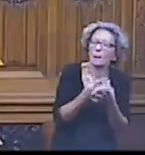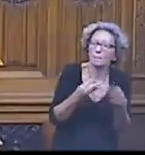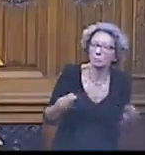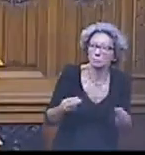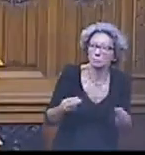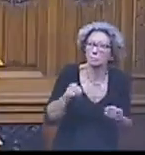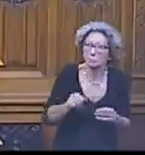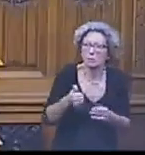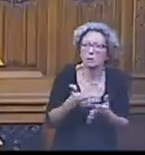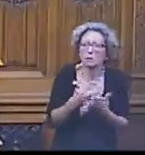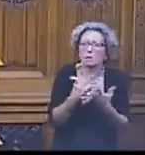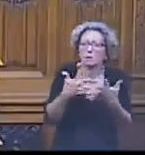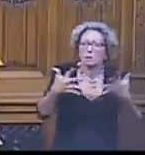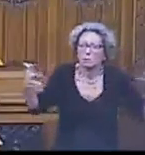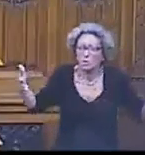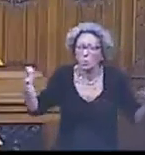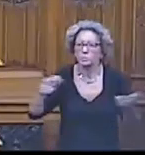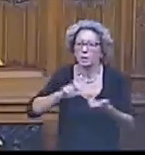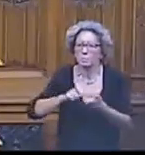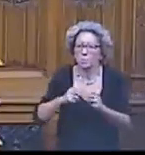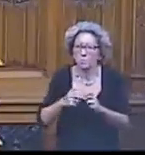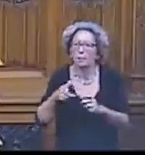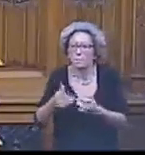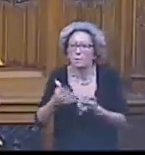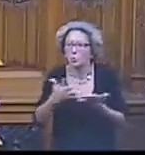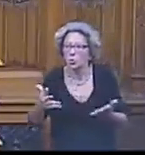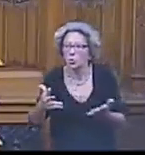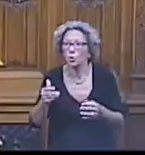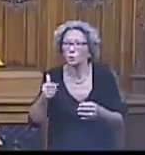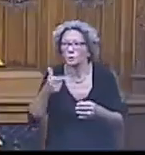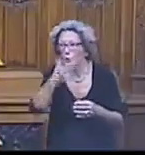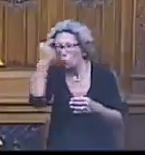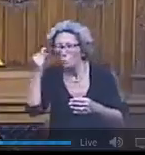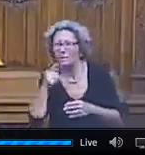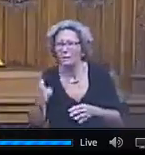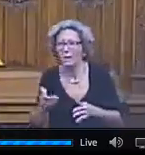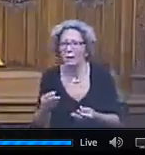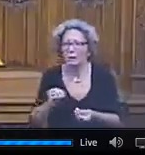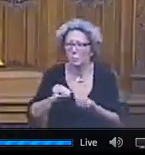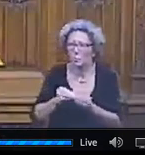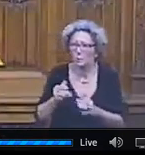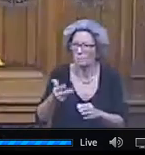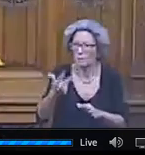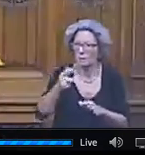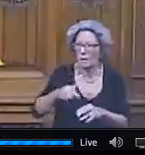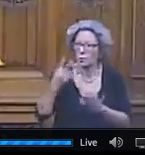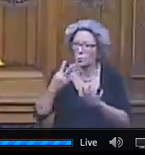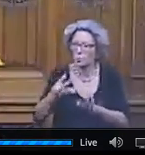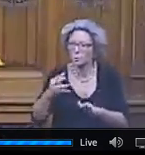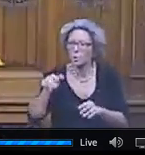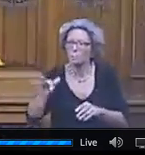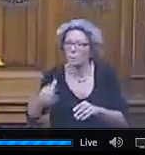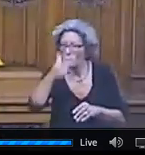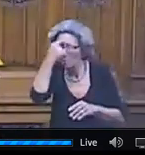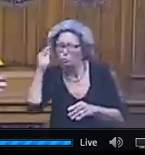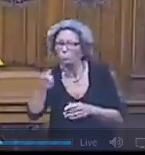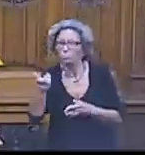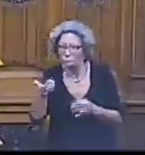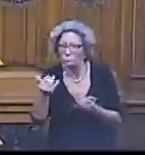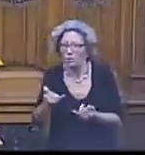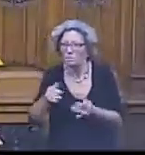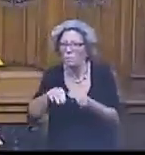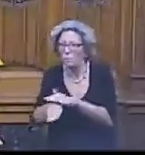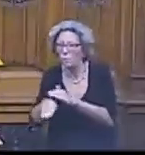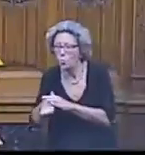großes Problem. Die größte humanitäre Katastrophe unserer Zeit, die gibt es. Es sind 3,9 Millionen Menschen auf der Flucht. Ich habe schon